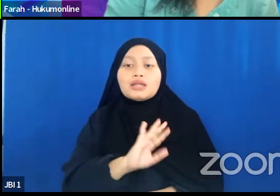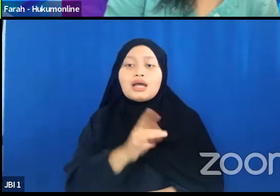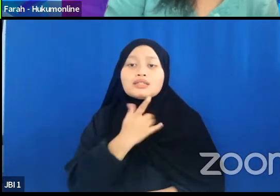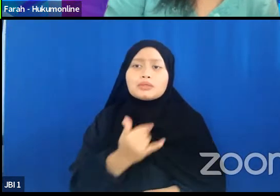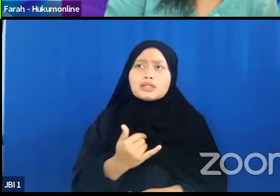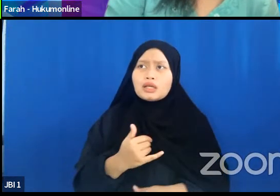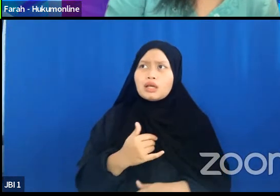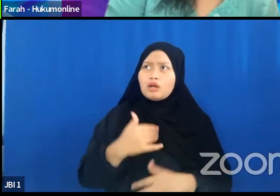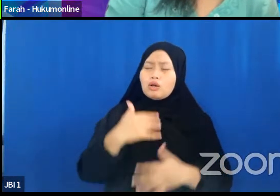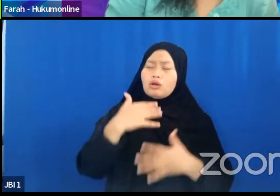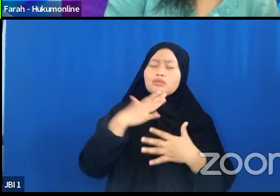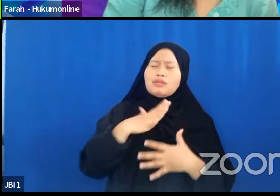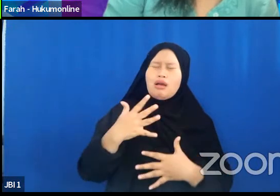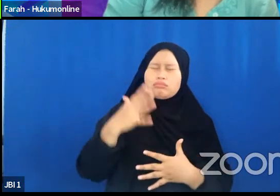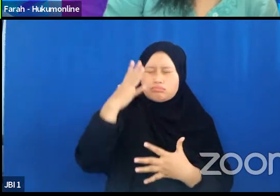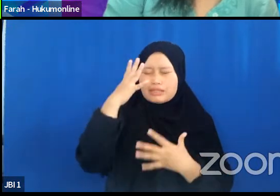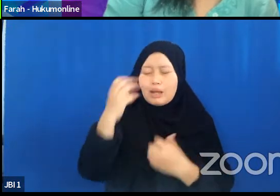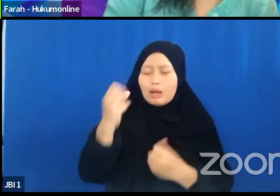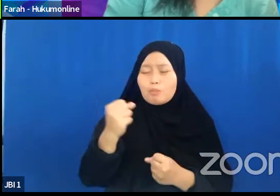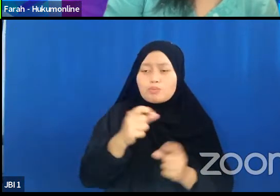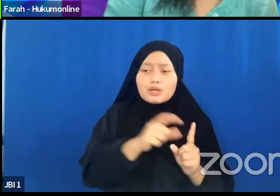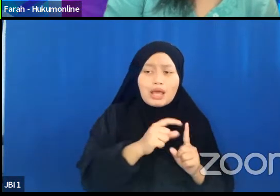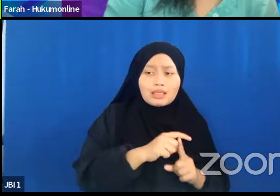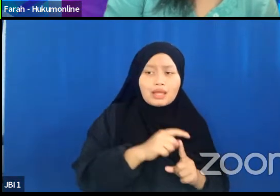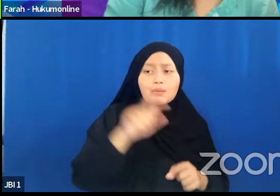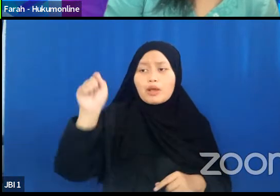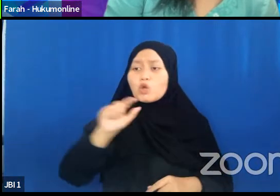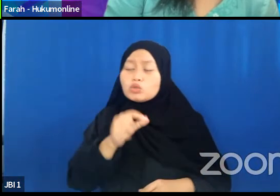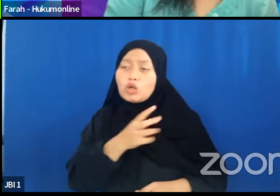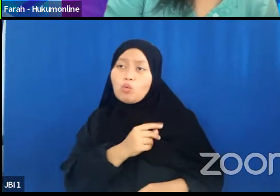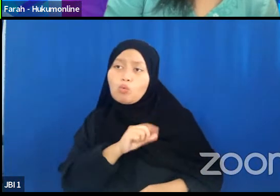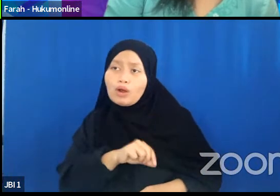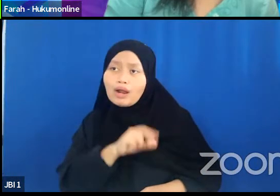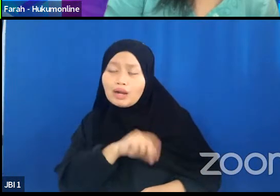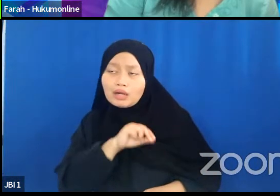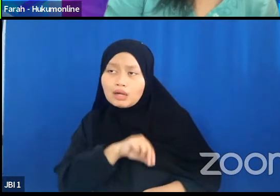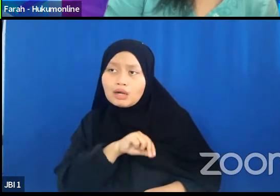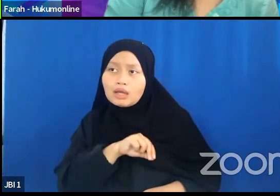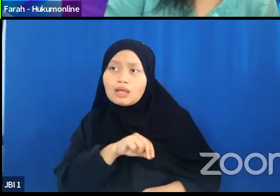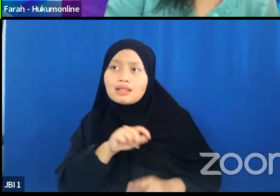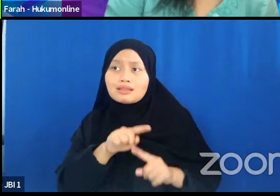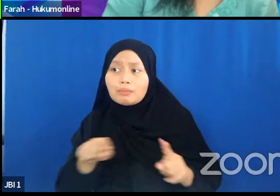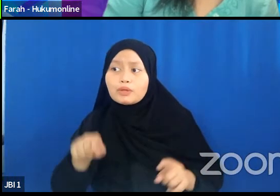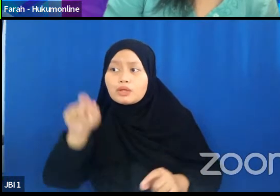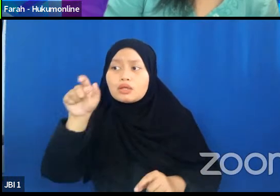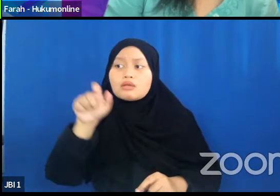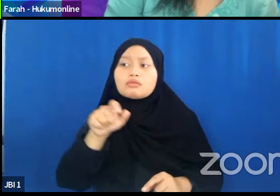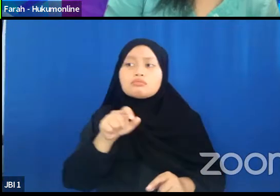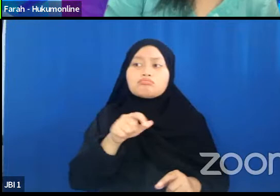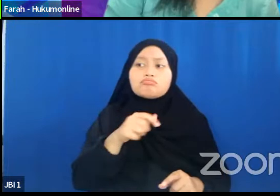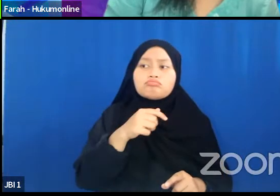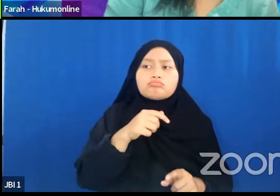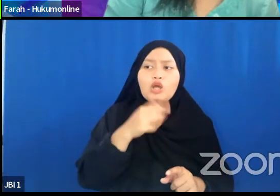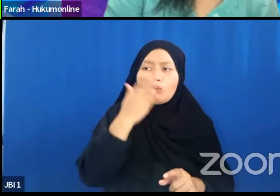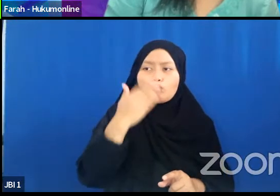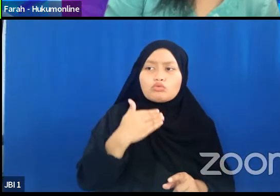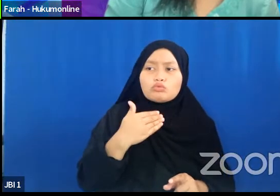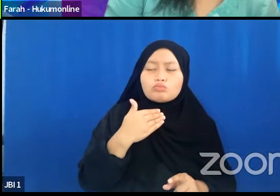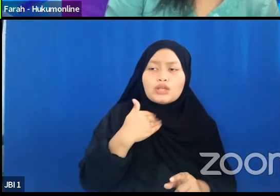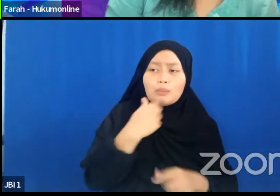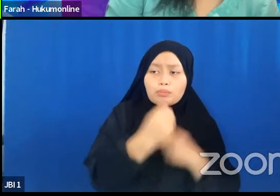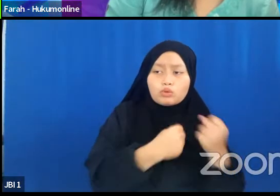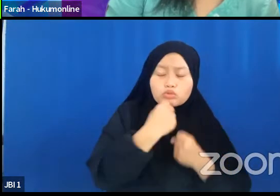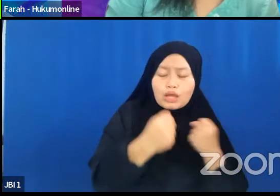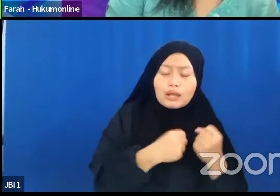data kita ternyata akan digunakan untuk ini tapi kita gunakan karena ini terkait juga dengan eh apa namanya